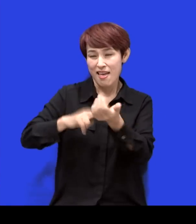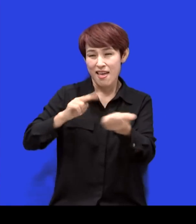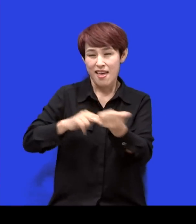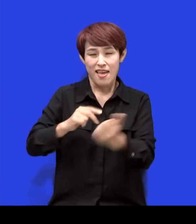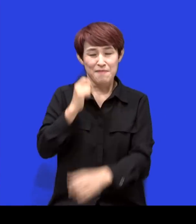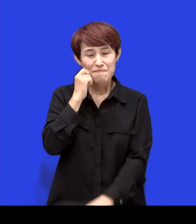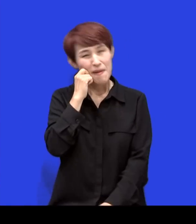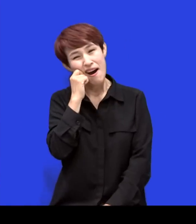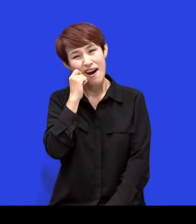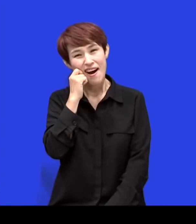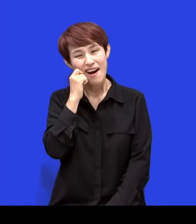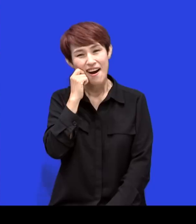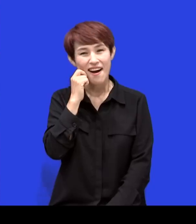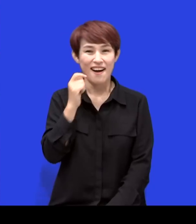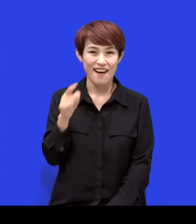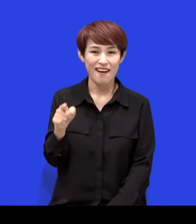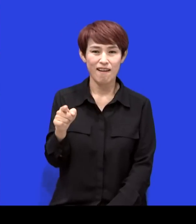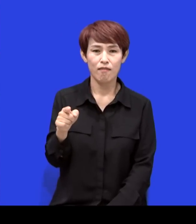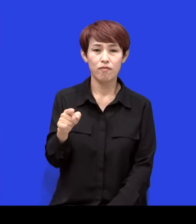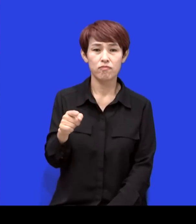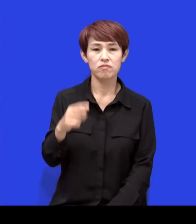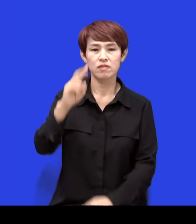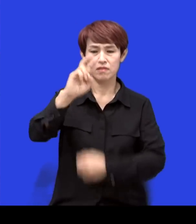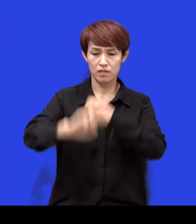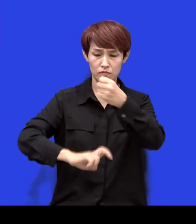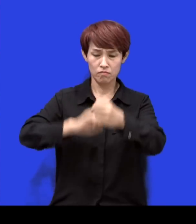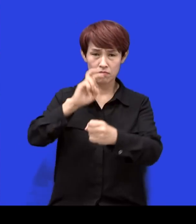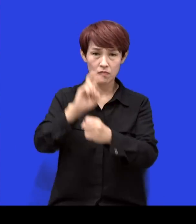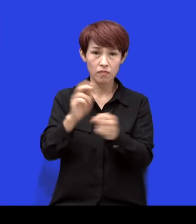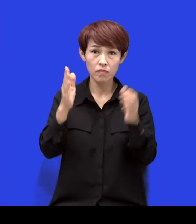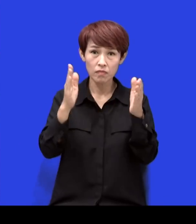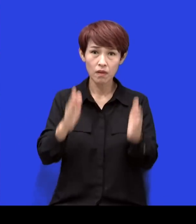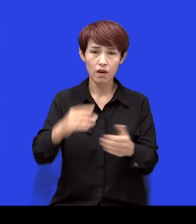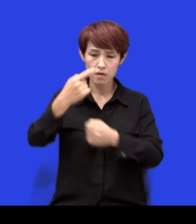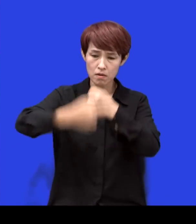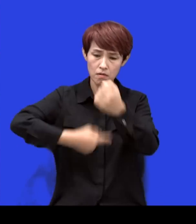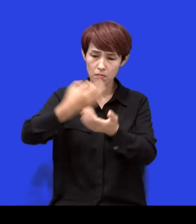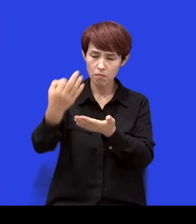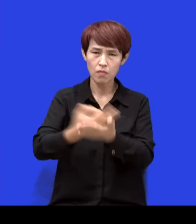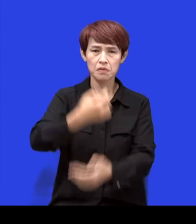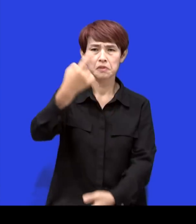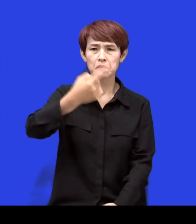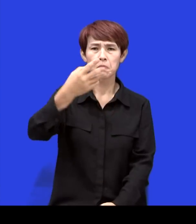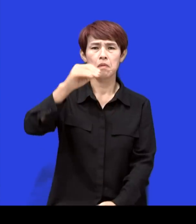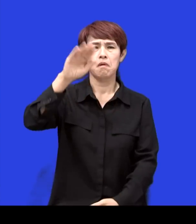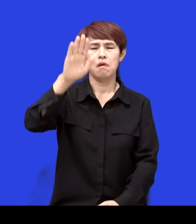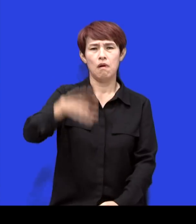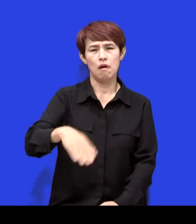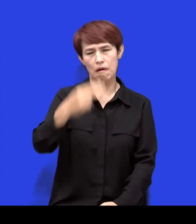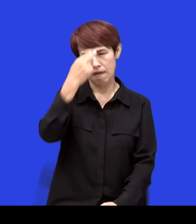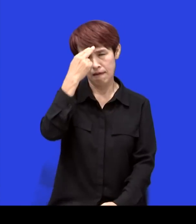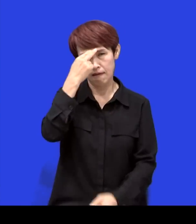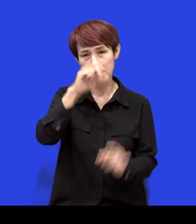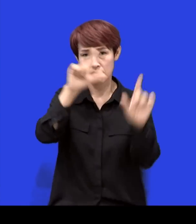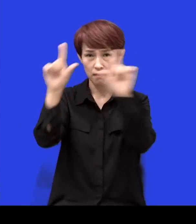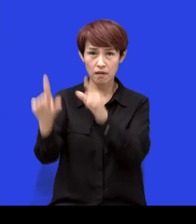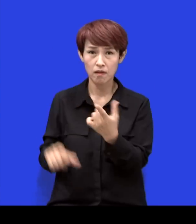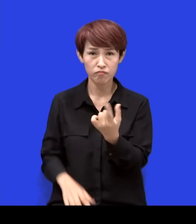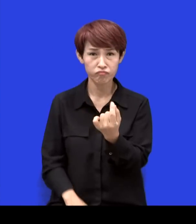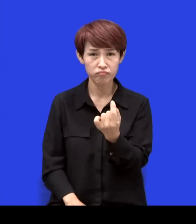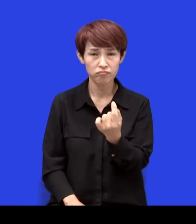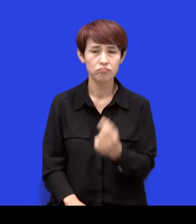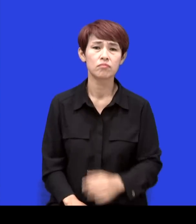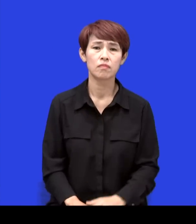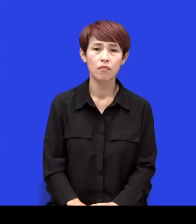아까 오프닝 소개에도 지난 20여 년 동안은 사실은 연봉이 1,000만 원도 안 되는 삶을 살아오셨다라고 고백을